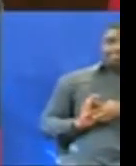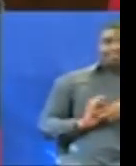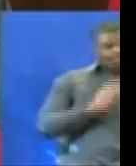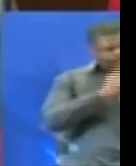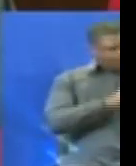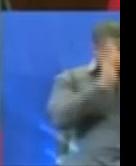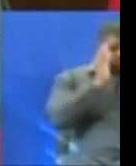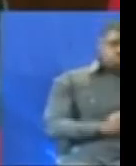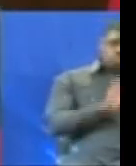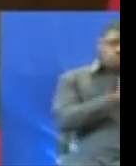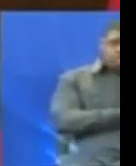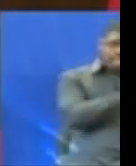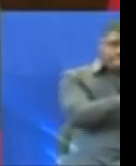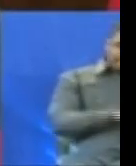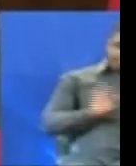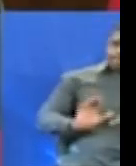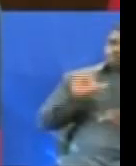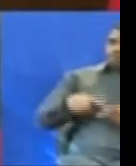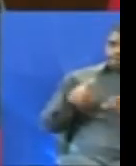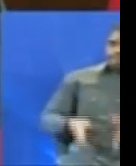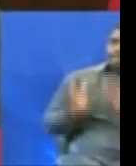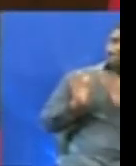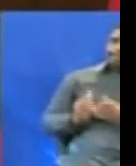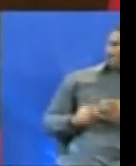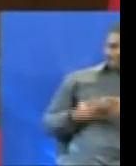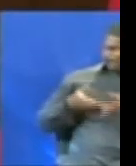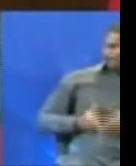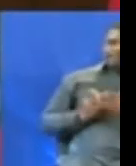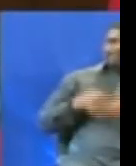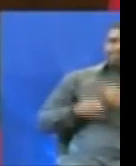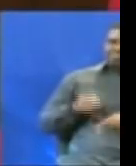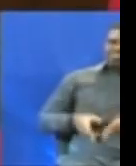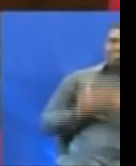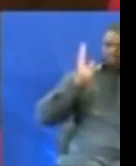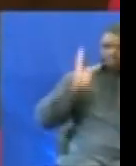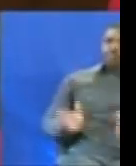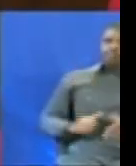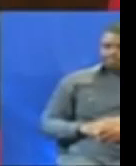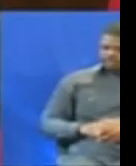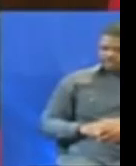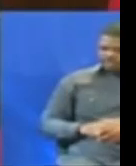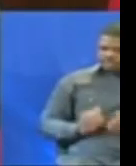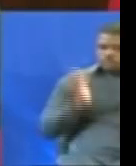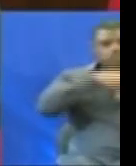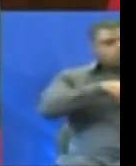wilaya na mikoa, ambazo ndizo barabara ambazo zinaleta mazao kwenye hizi barabara kuu, tuweziweke kwenye nafasi gani?